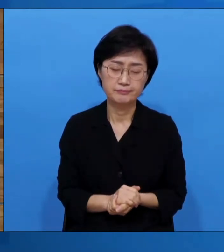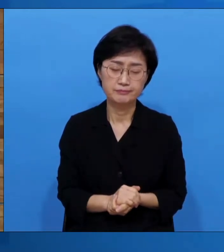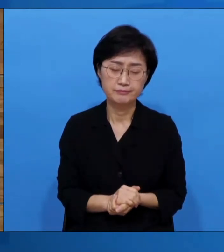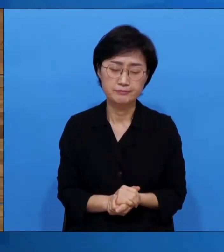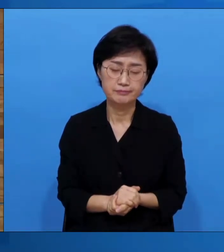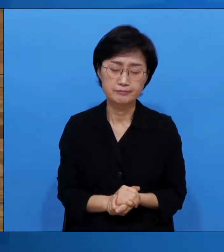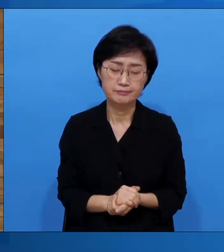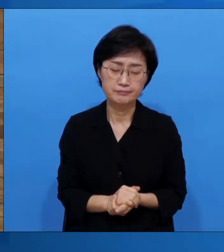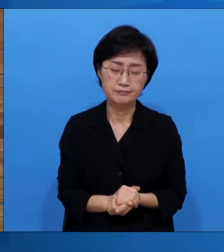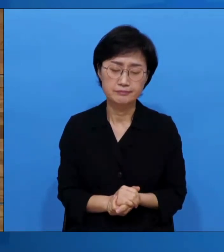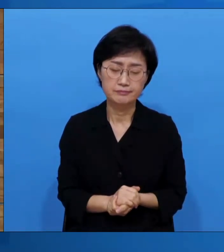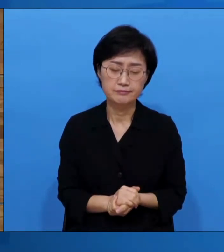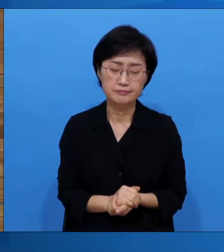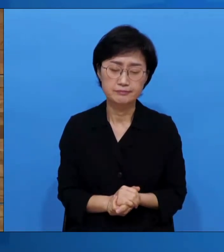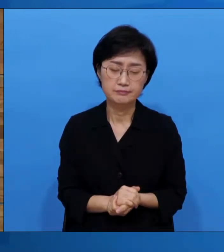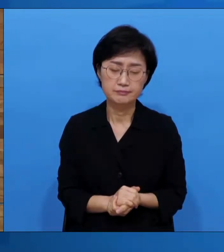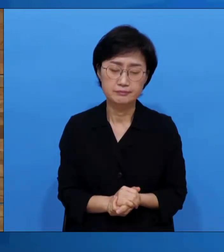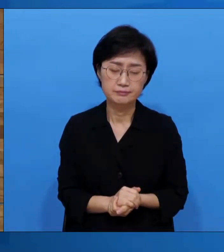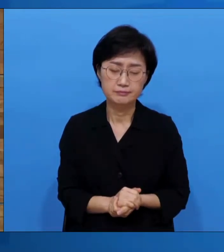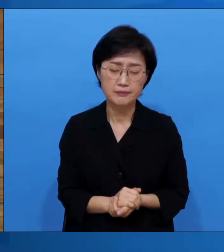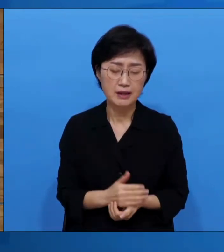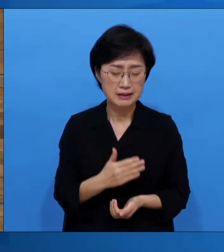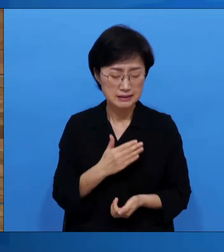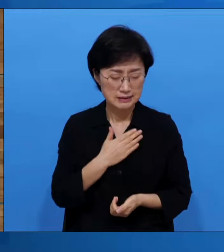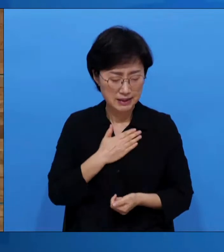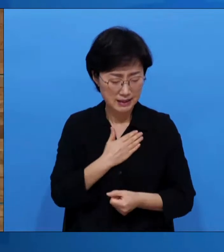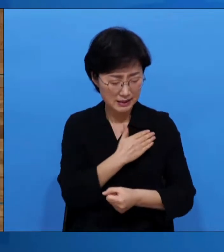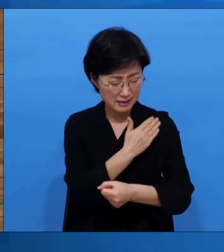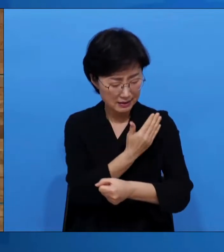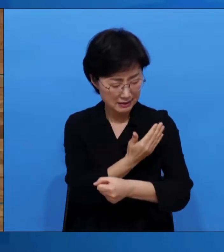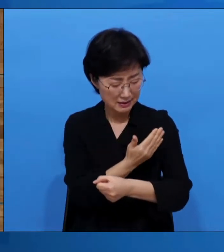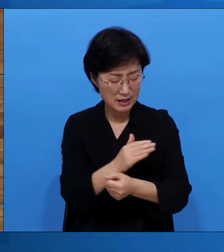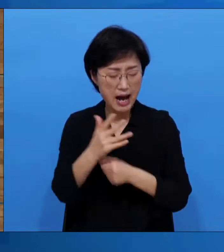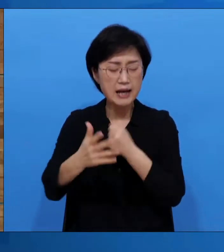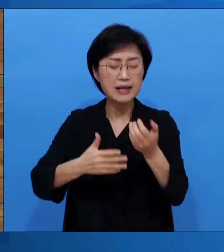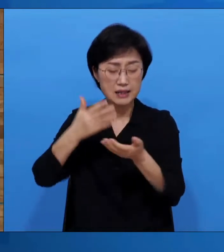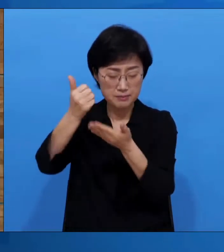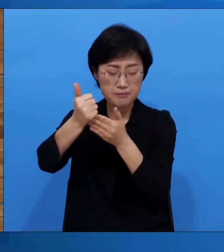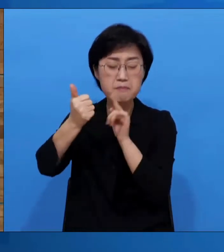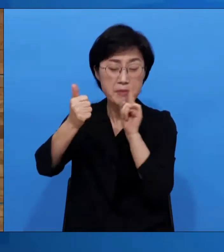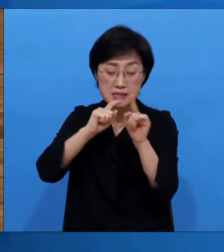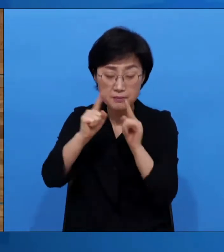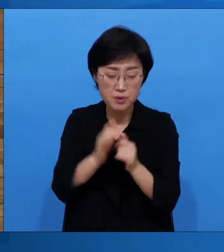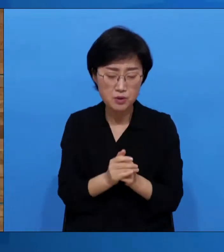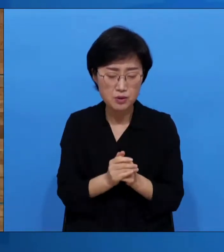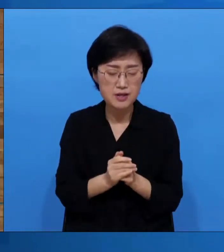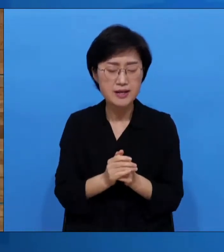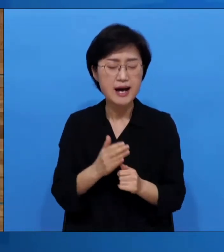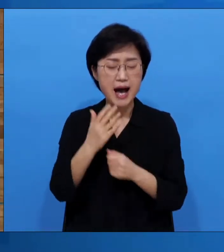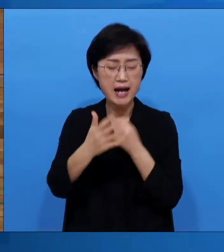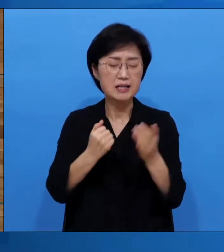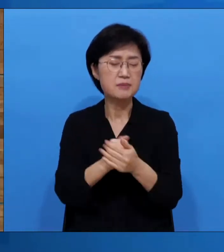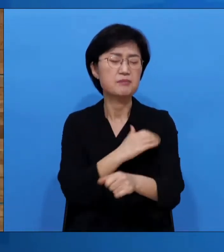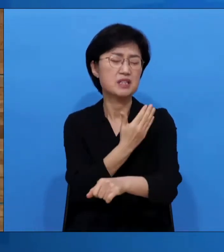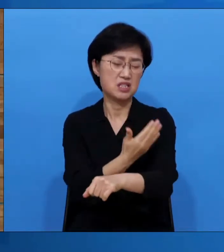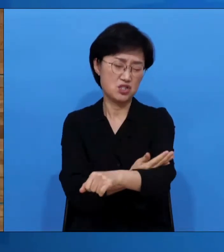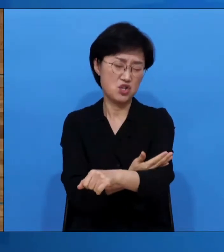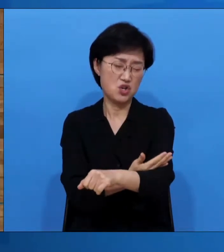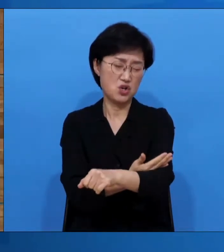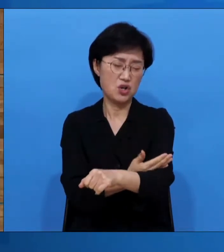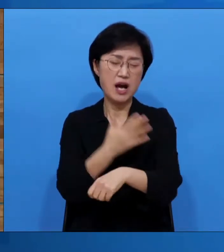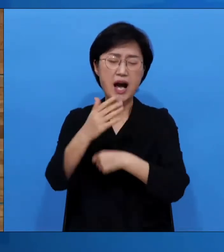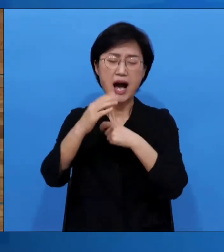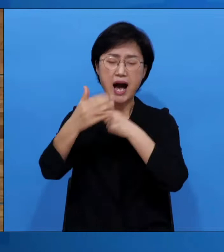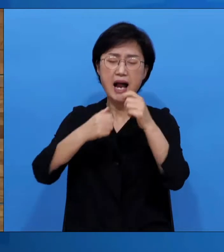Spirit. 나는 내 능력과 나의 쳐든 팔로 땅과 지상에 있는 사람과 짐승을 만들었고